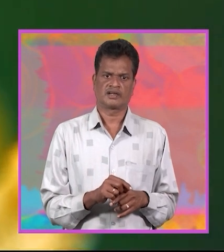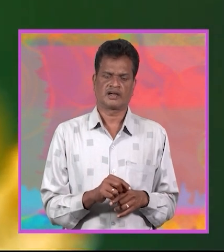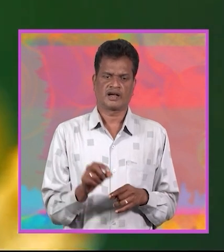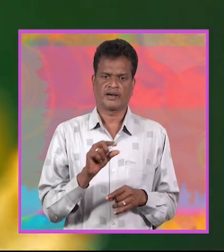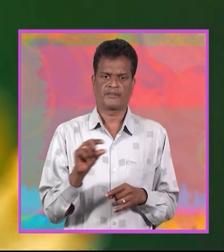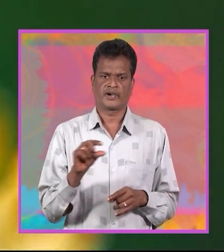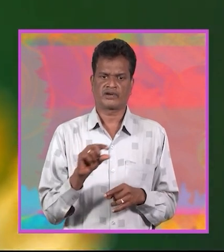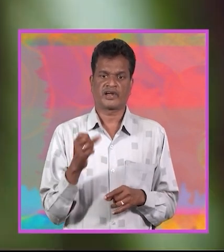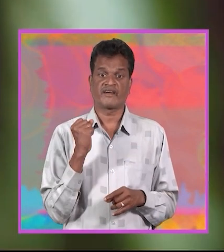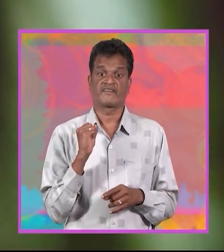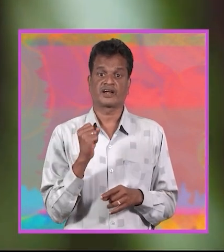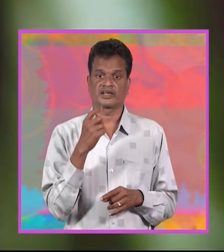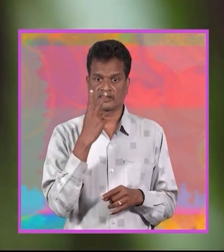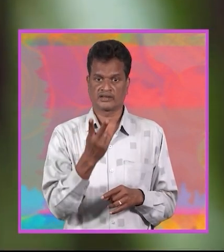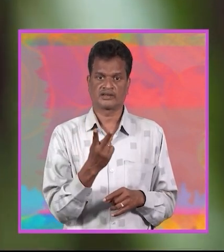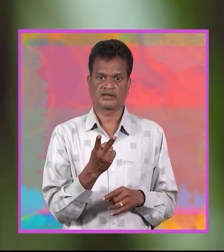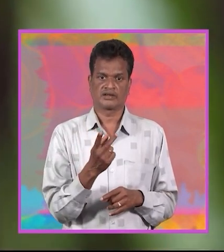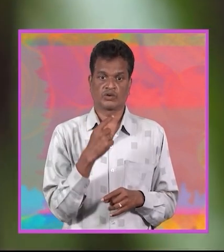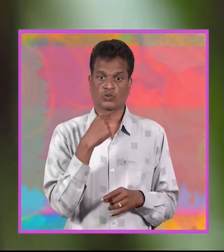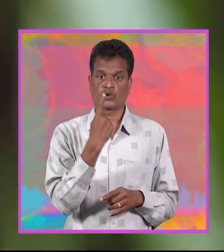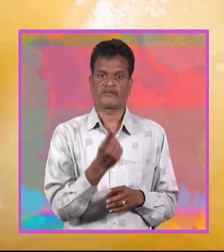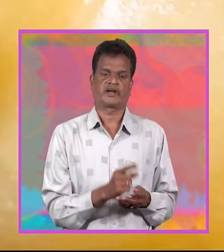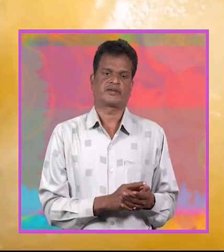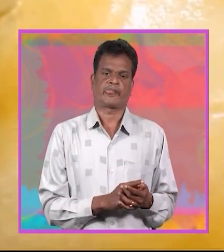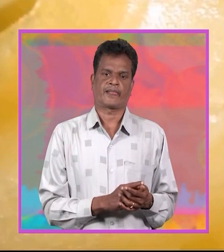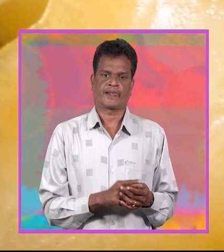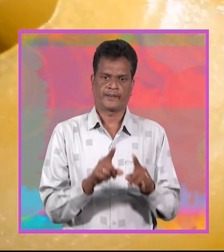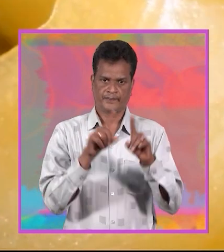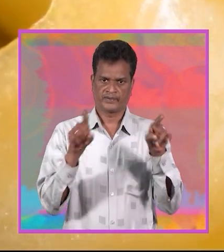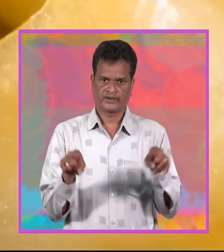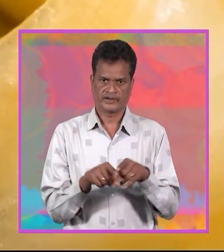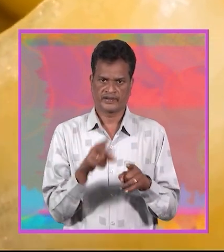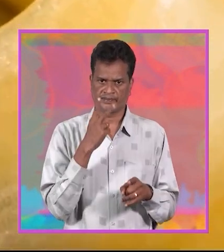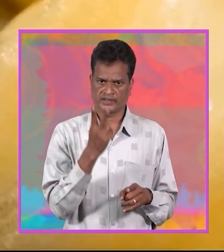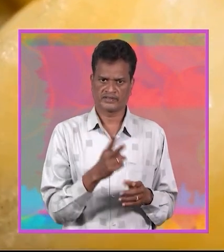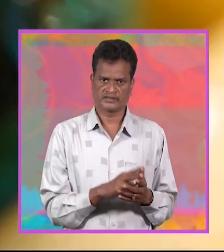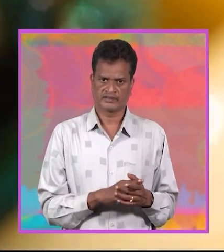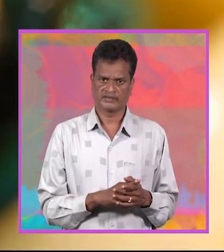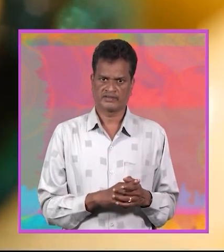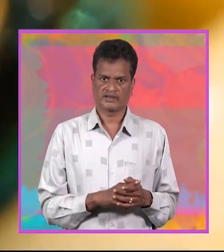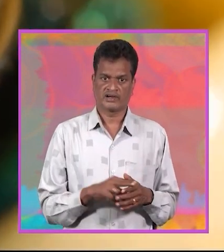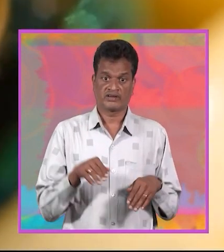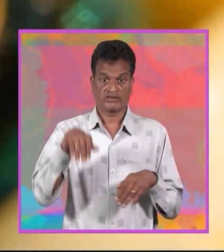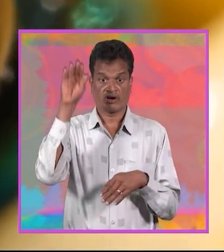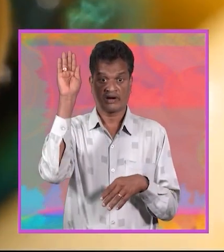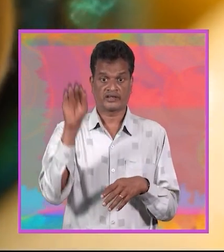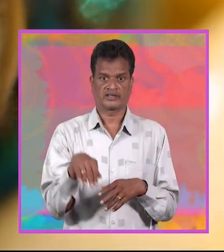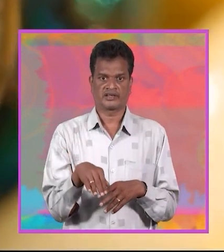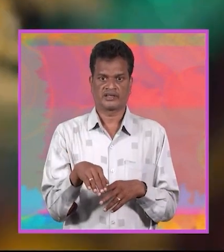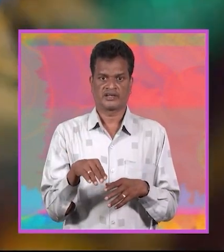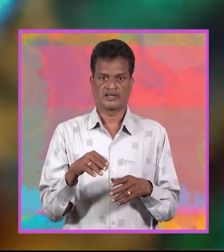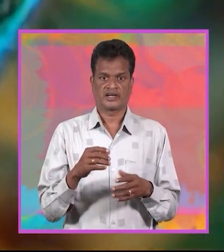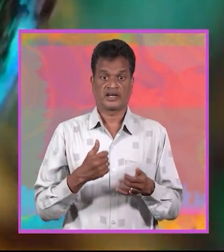எவ்வகை பெயர் சொல் என்பதை நீங்கள் கூற வேண்டும். இங்கே படத்திலே இருப்பது யானை, தேசிய கொடி